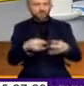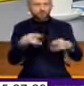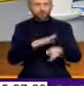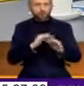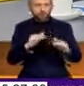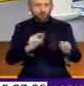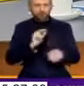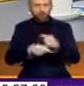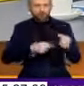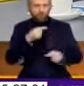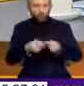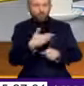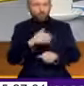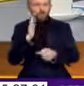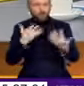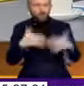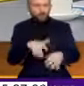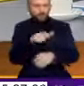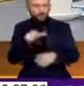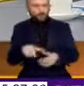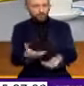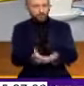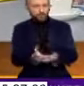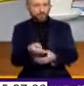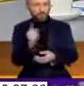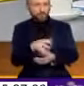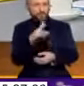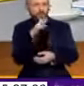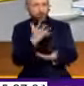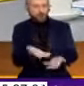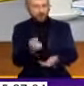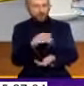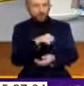через покоління ми втратимо людство.